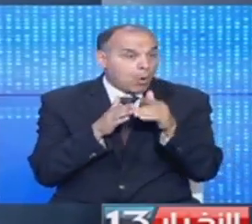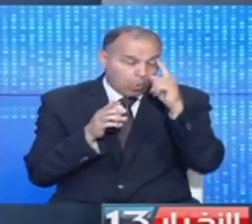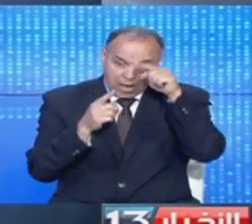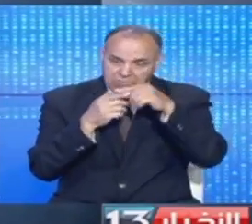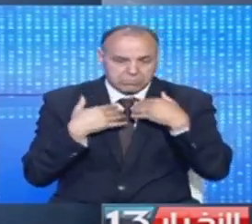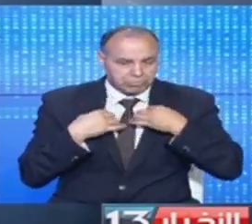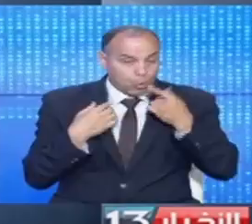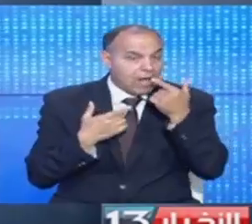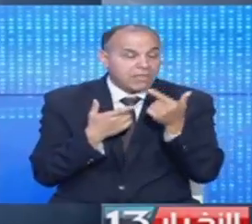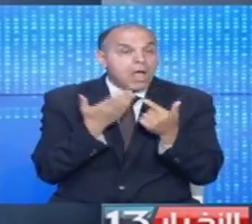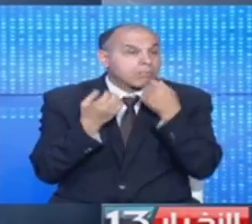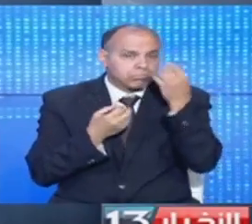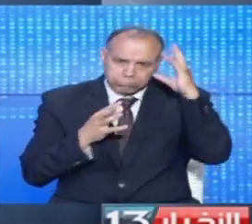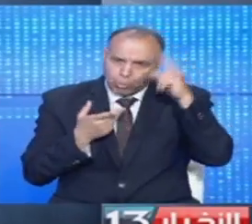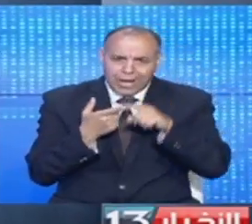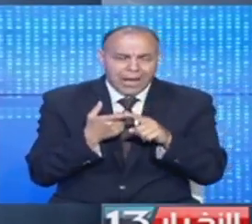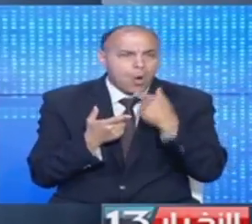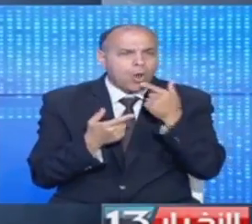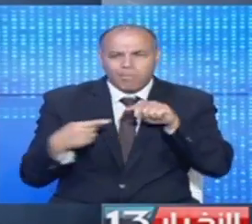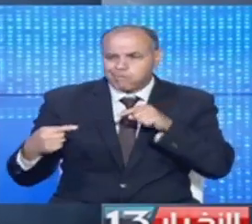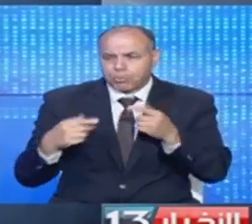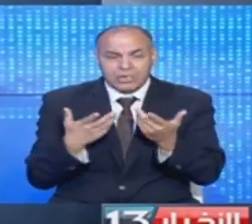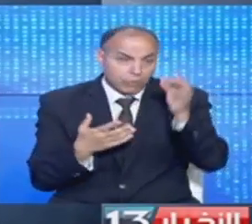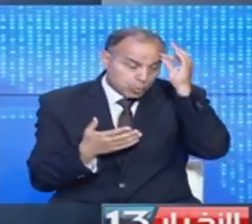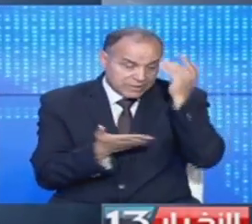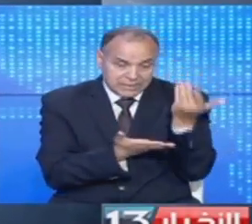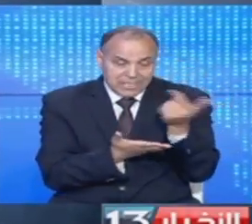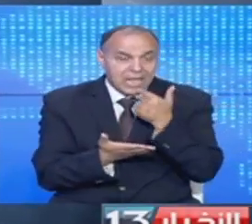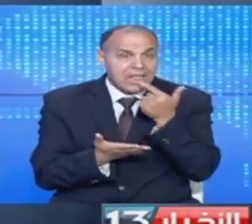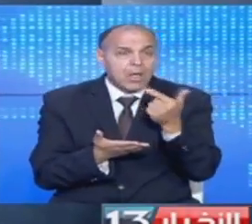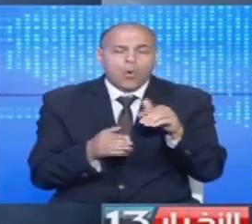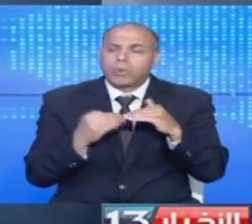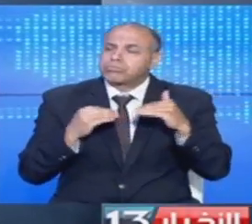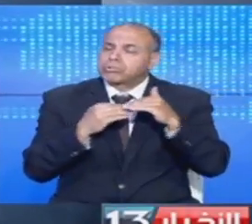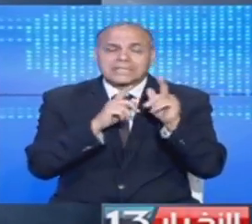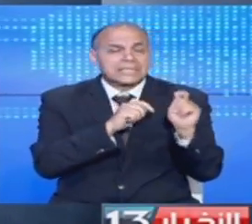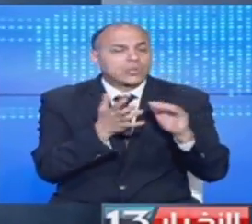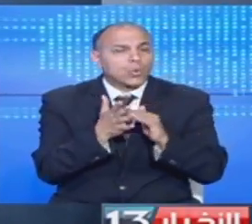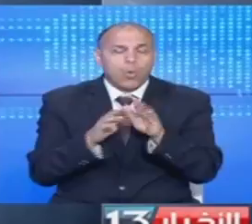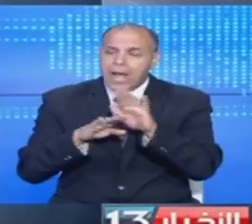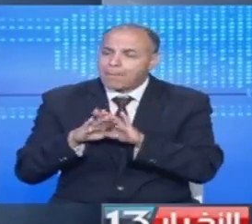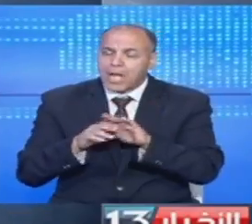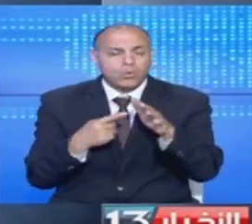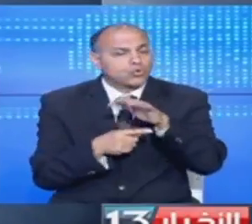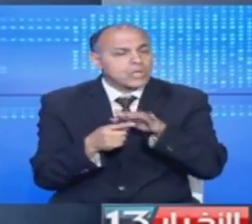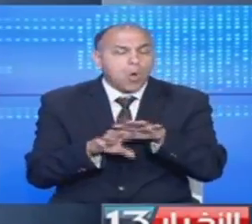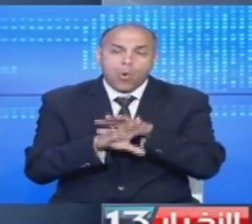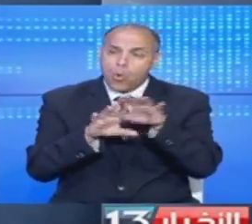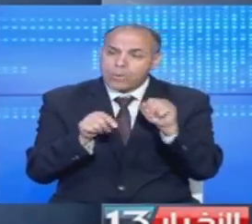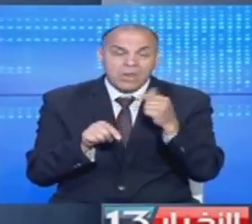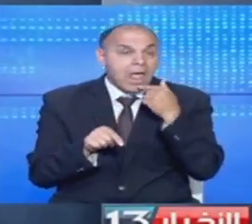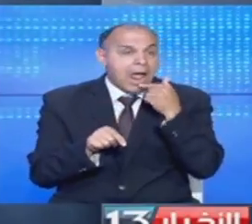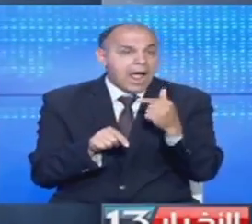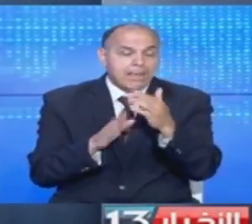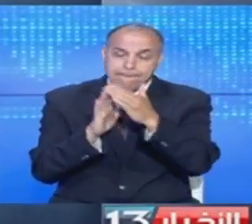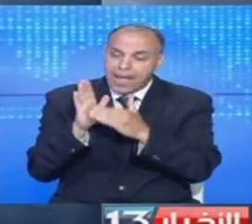الغرض، معبرا عن قلقه من احتدام التوترات في تونس على جميع الأصعدة السياسية والأمنية والاجتماعية، وذلك